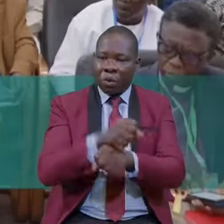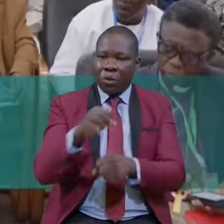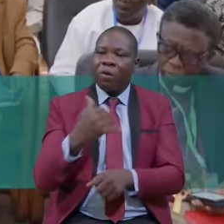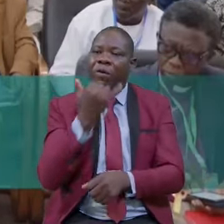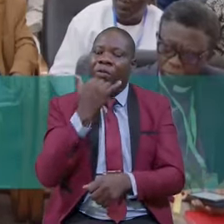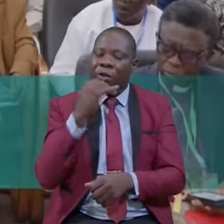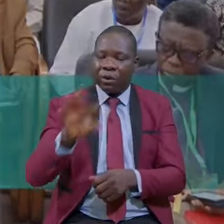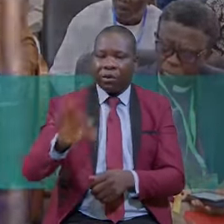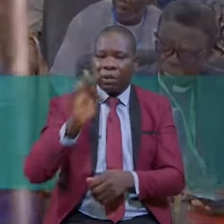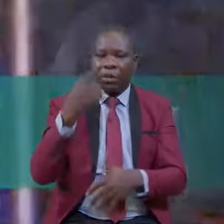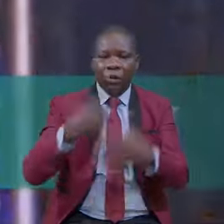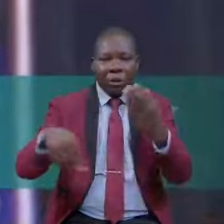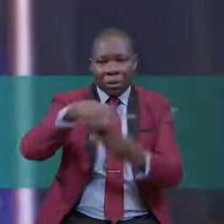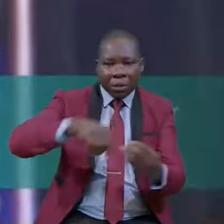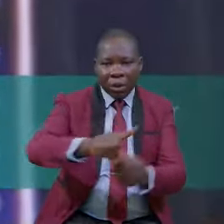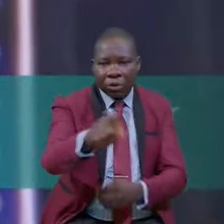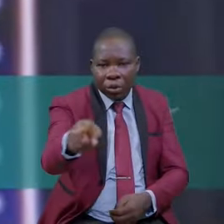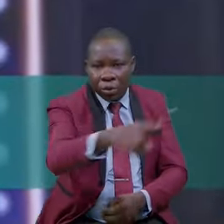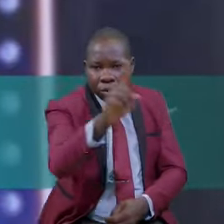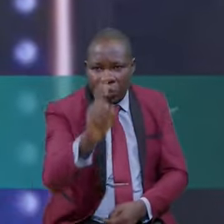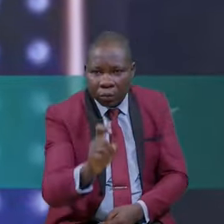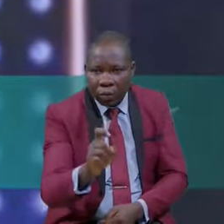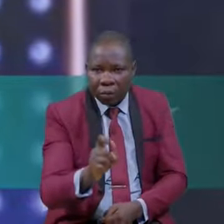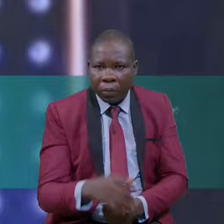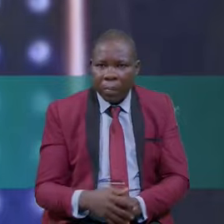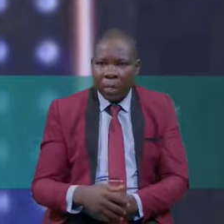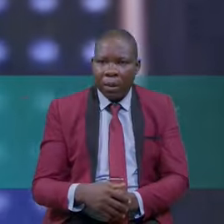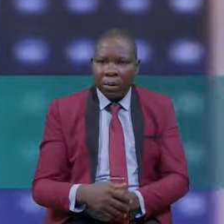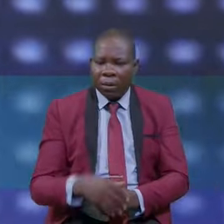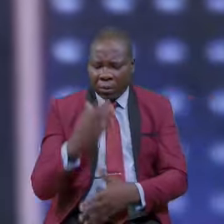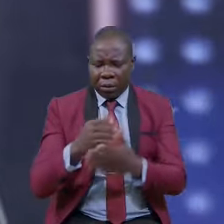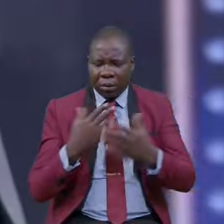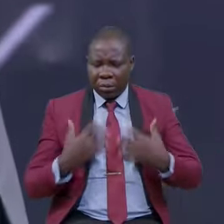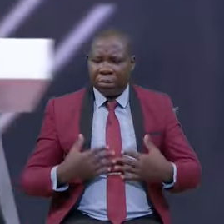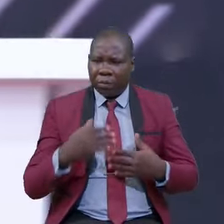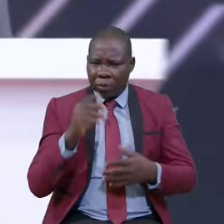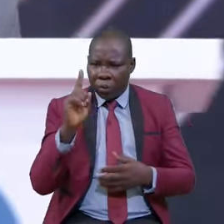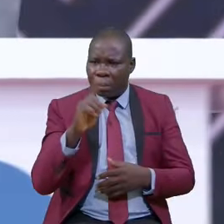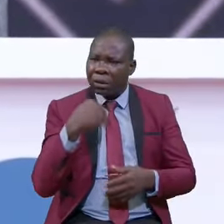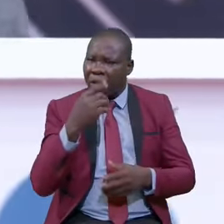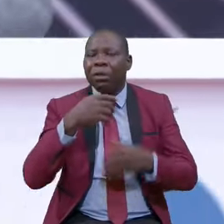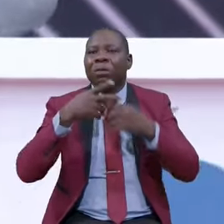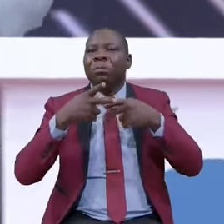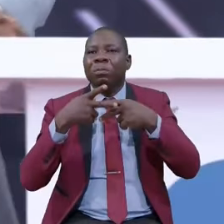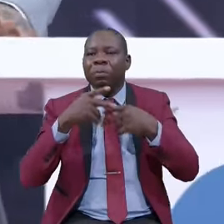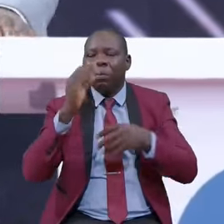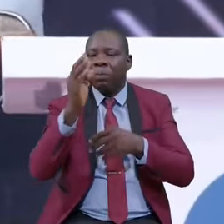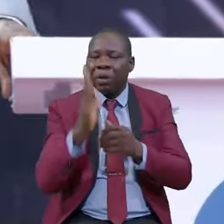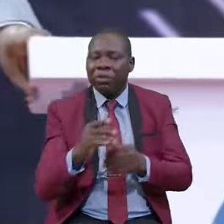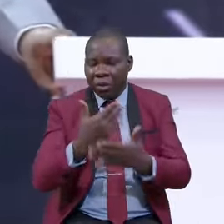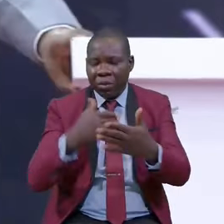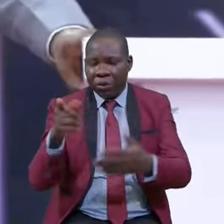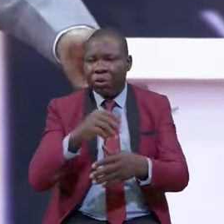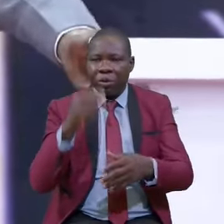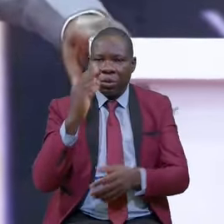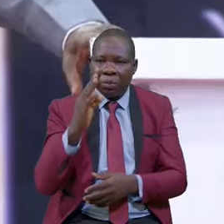tu viens dans un endroit et quelqu'un dit, pasteur, avant que tu ne prêches, je veux te dire quelque chose. Il y